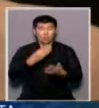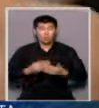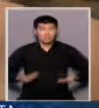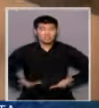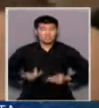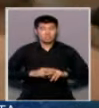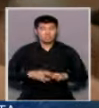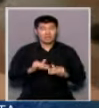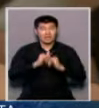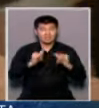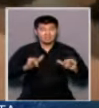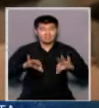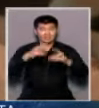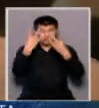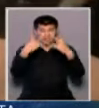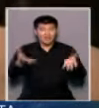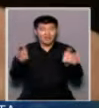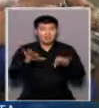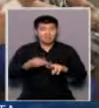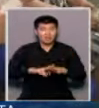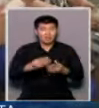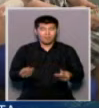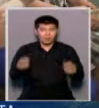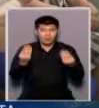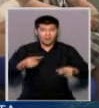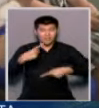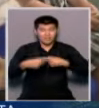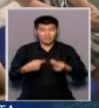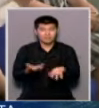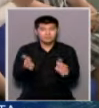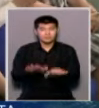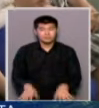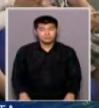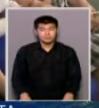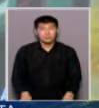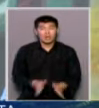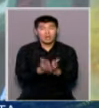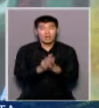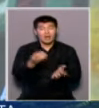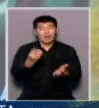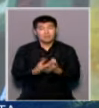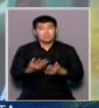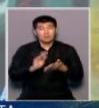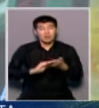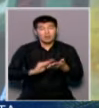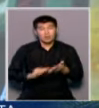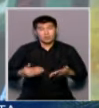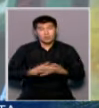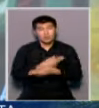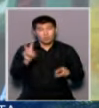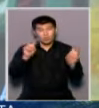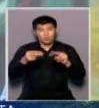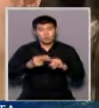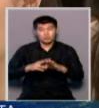жизнь посвятил развитию культуры, оставив после себя богатое творческое наследие. Сборник «Асылмура», в котором по-новому